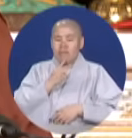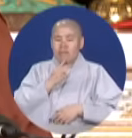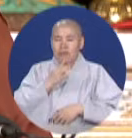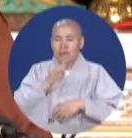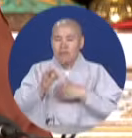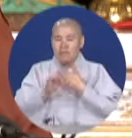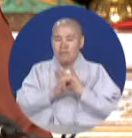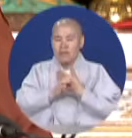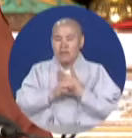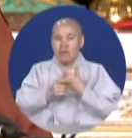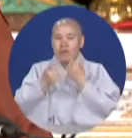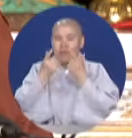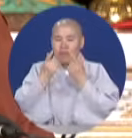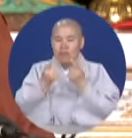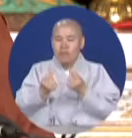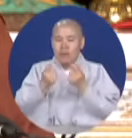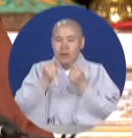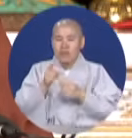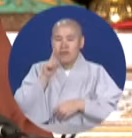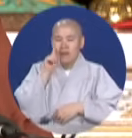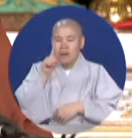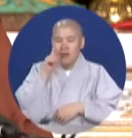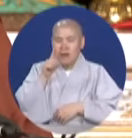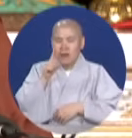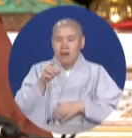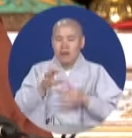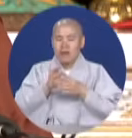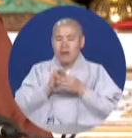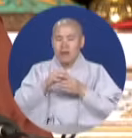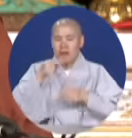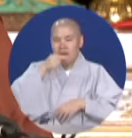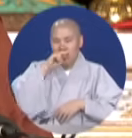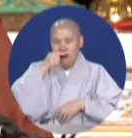똑같은 하나의 향기더라 이 말이에요.